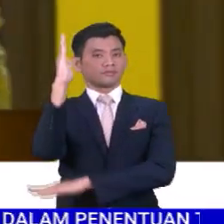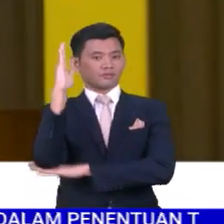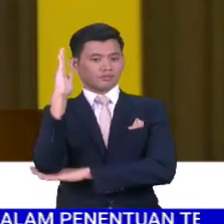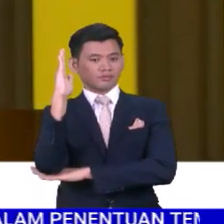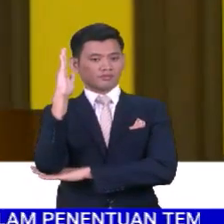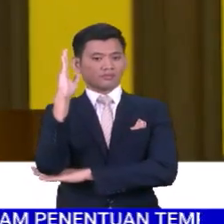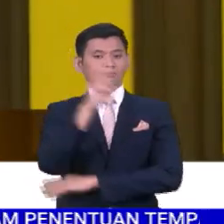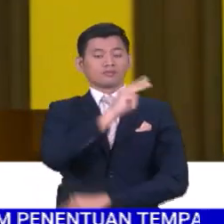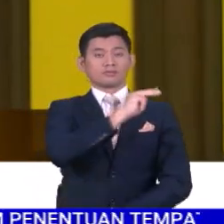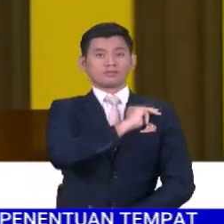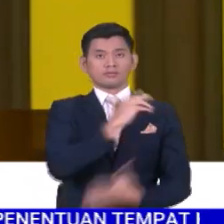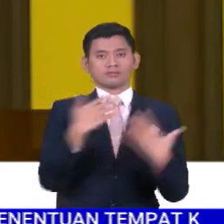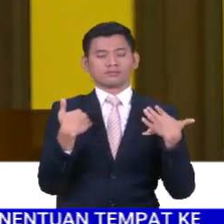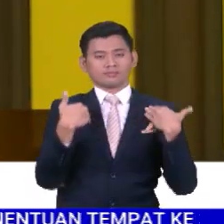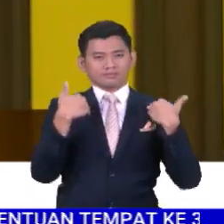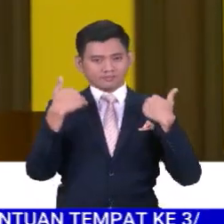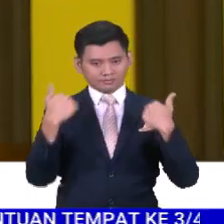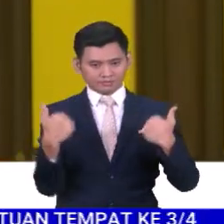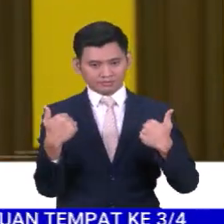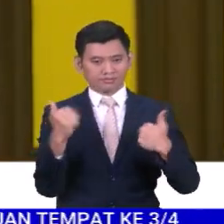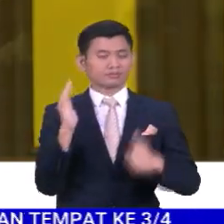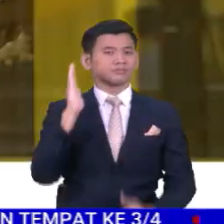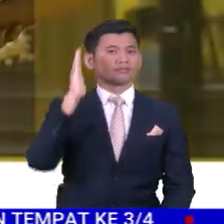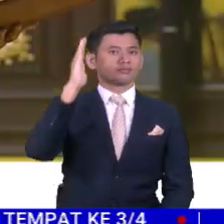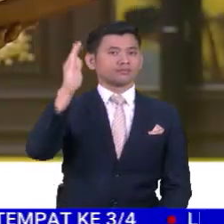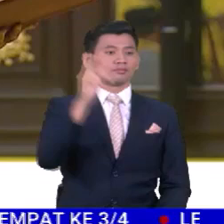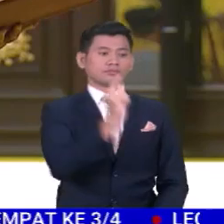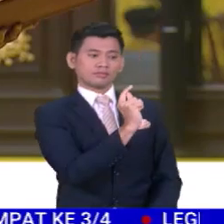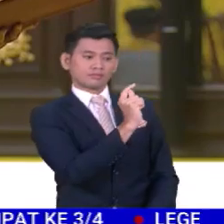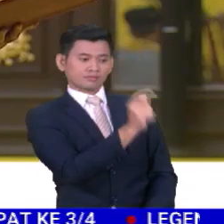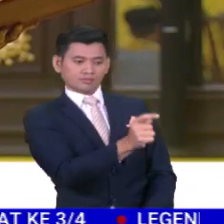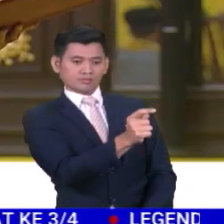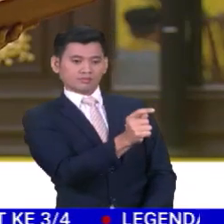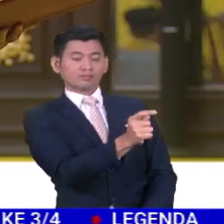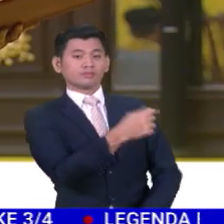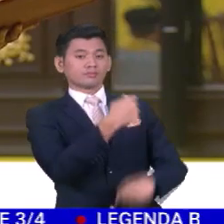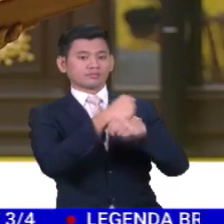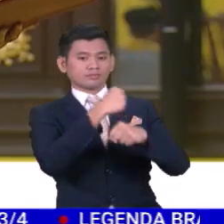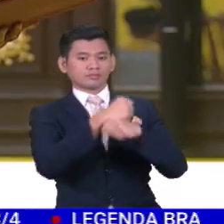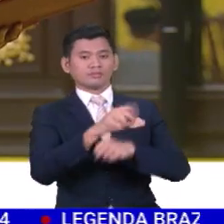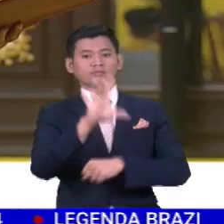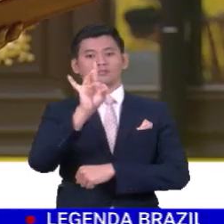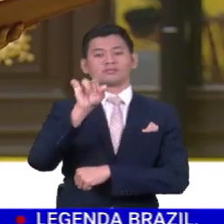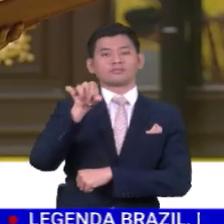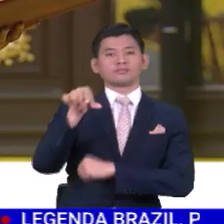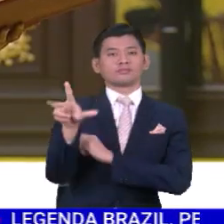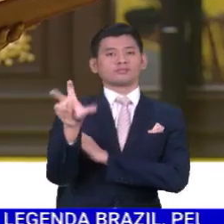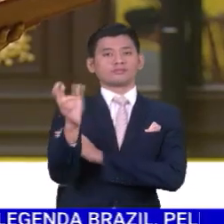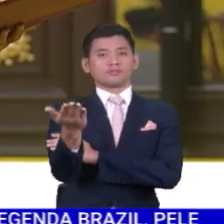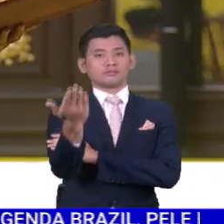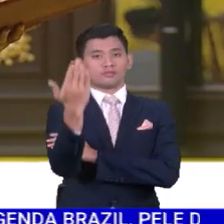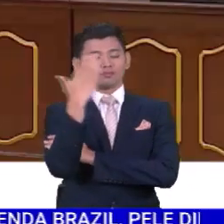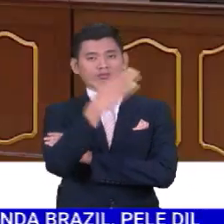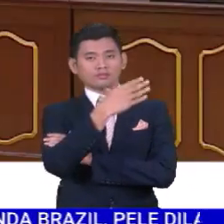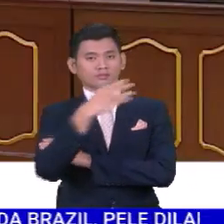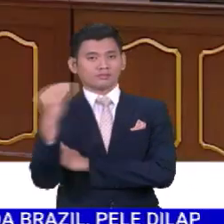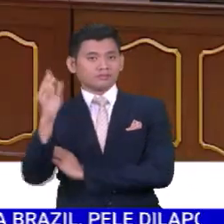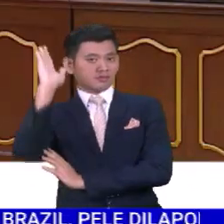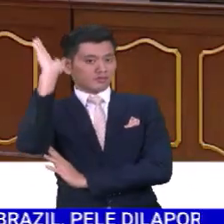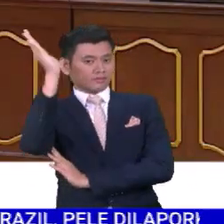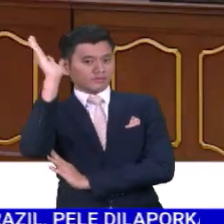dokter zalifah zaliha Mustafa akan mengimban sikap ragam waktu pada 8 30 pagi di Susi